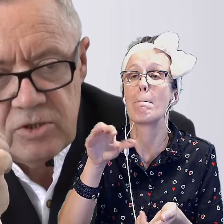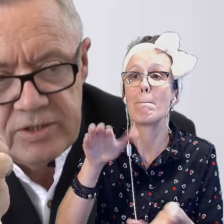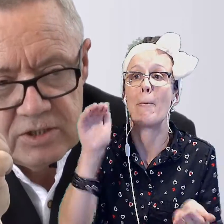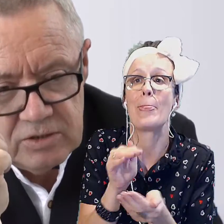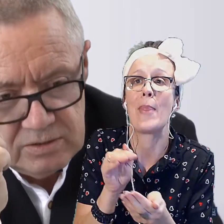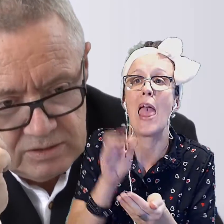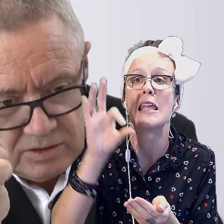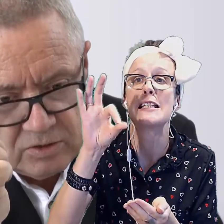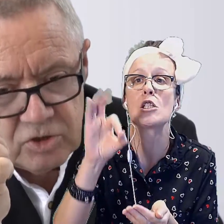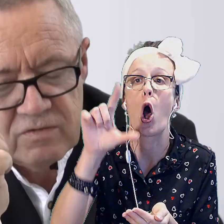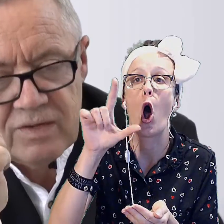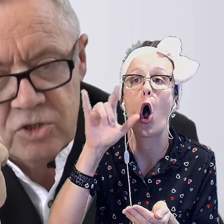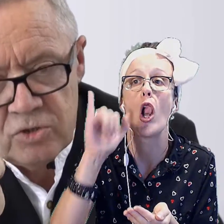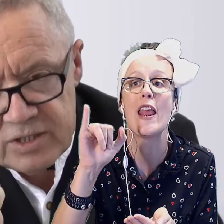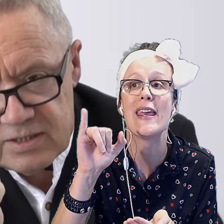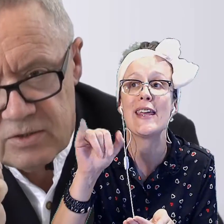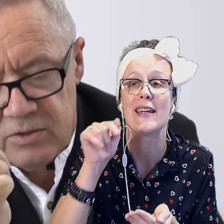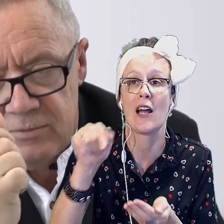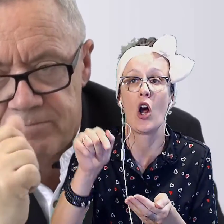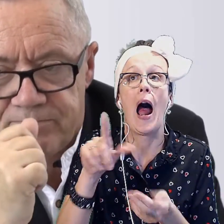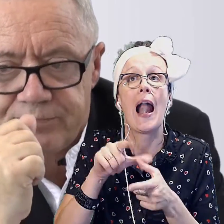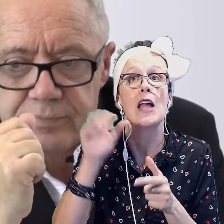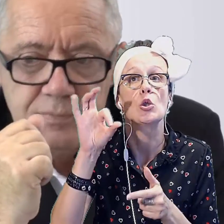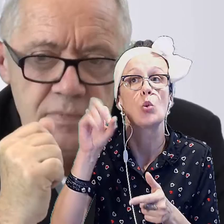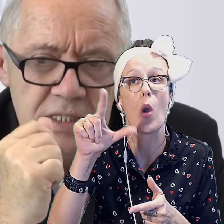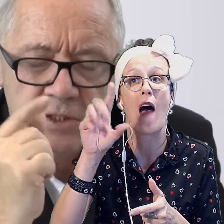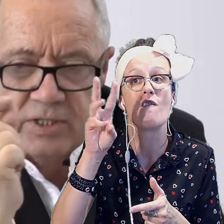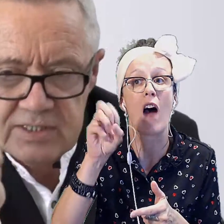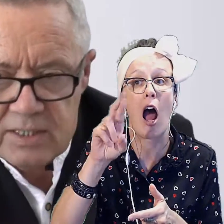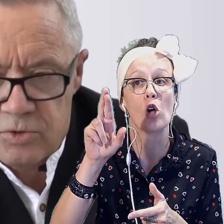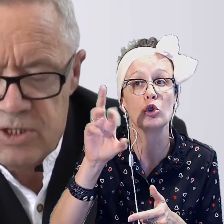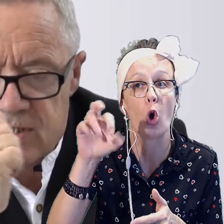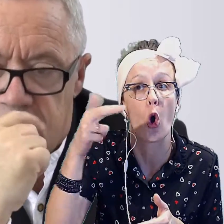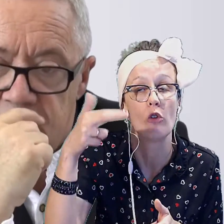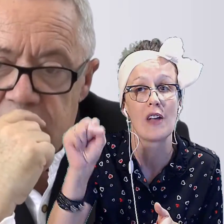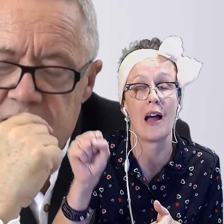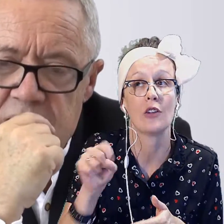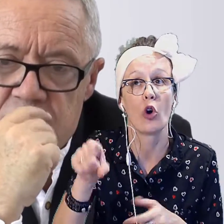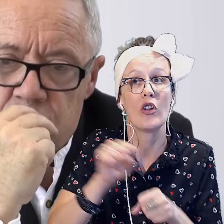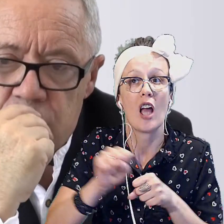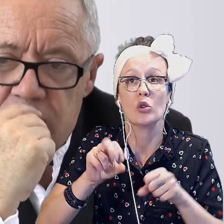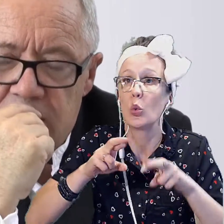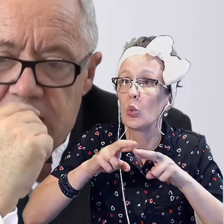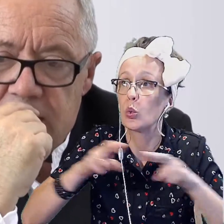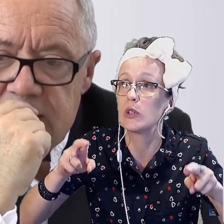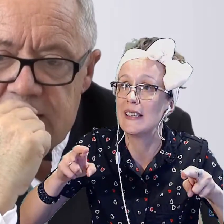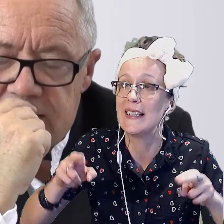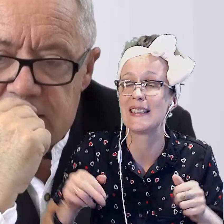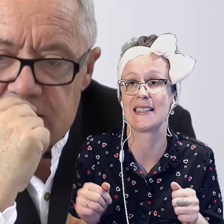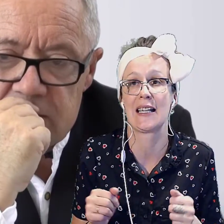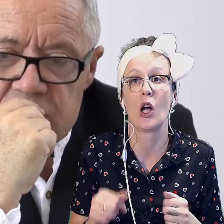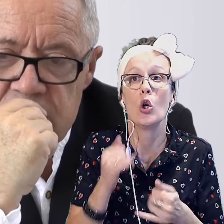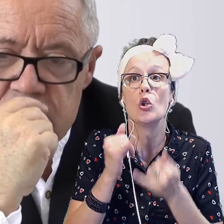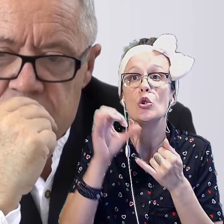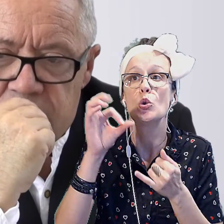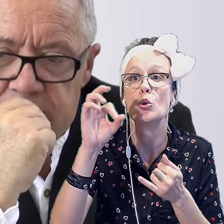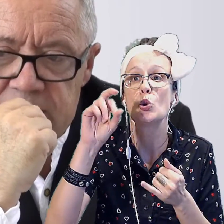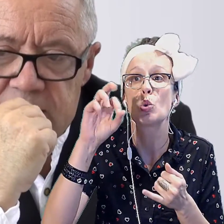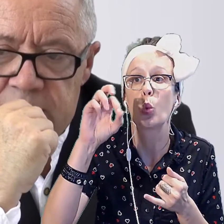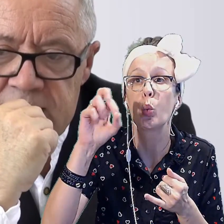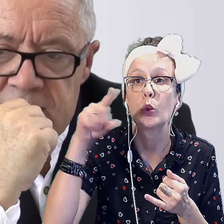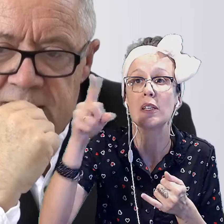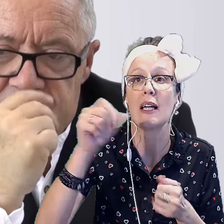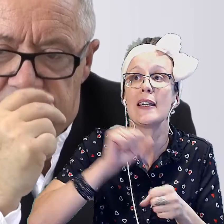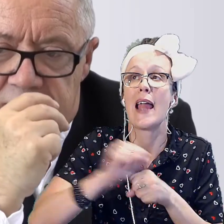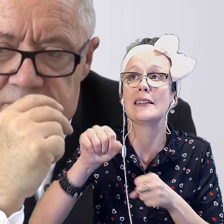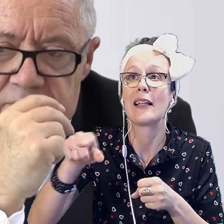soli należy dodać tylko że ważone jest on i to jest ta różnica cud jest częścią